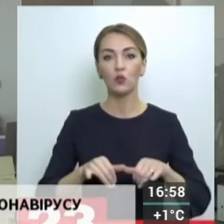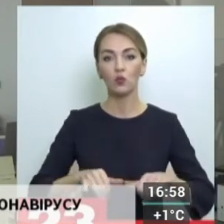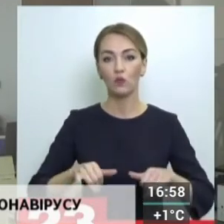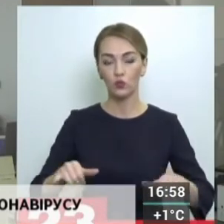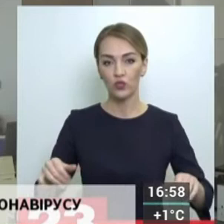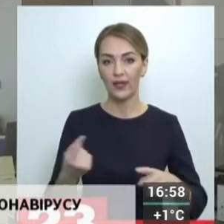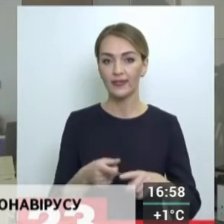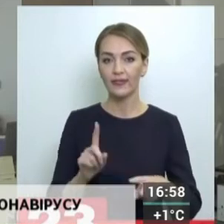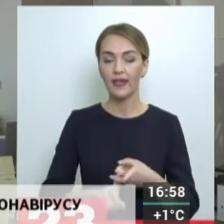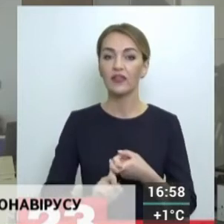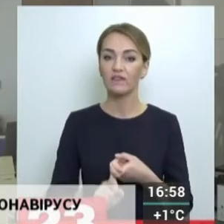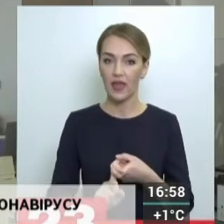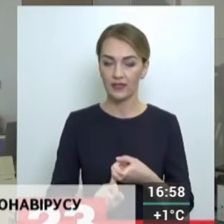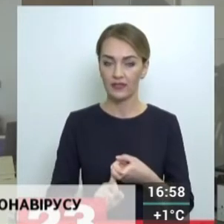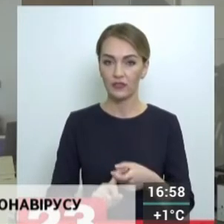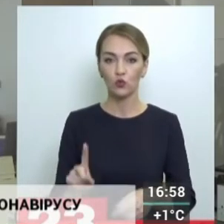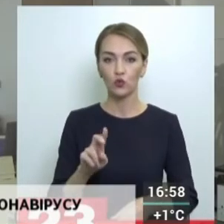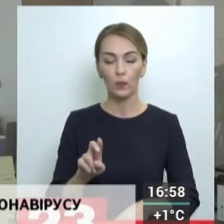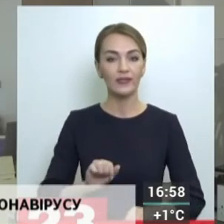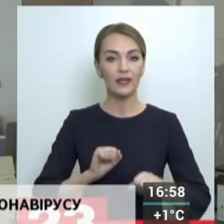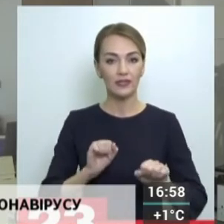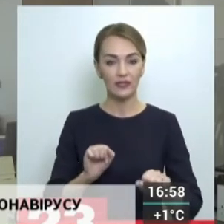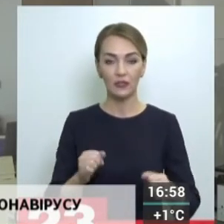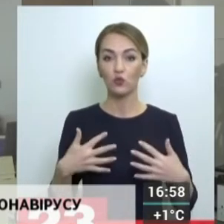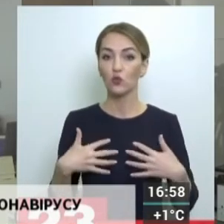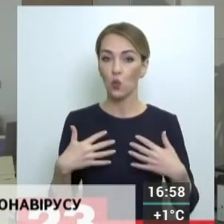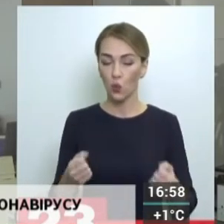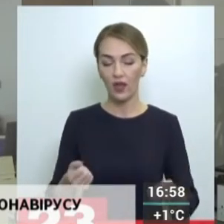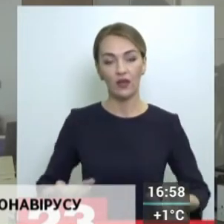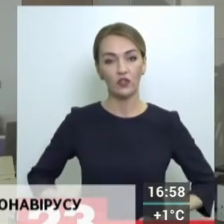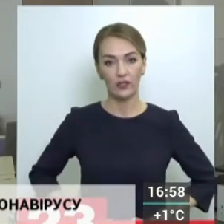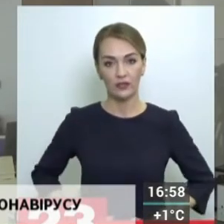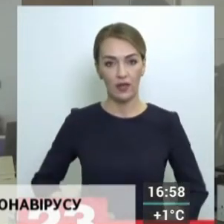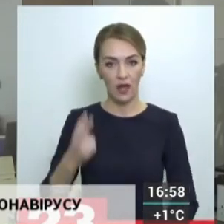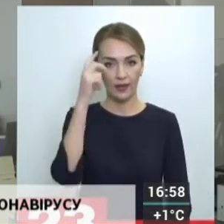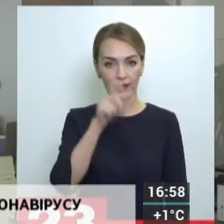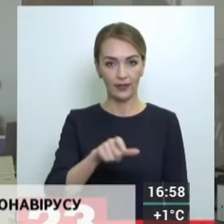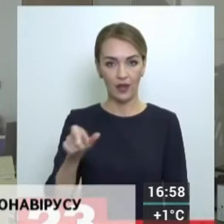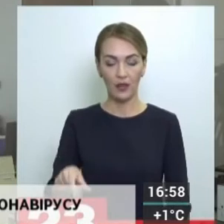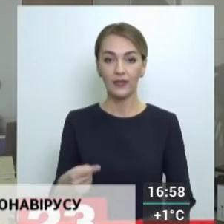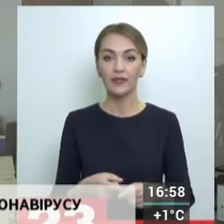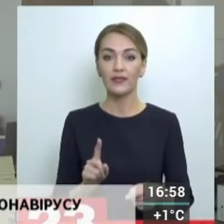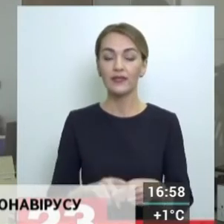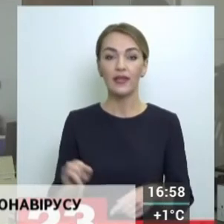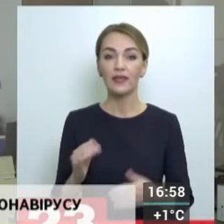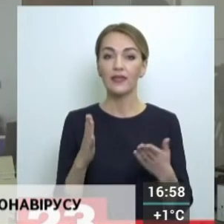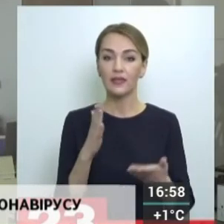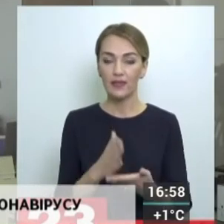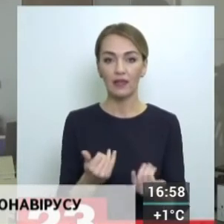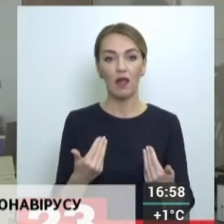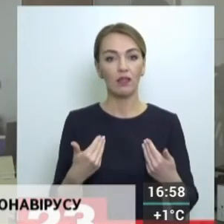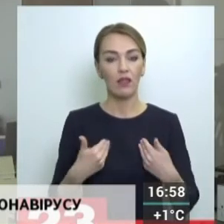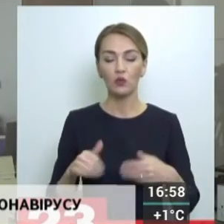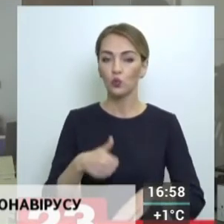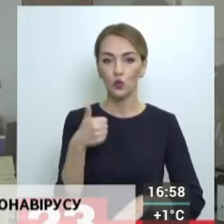цієї інфекції, щоб захистити здоров'я та життя киян. Це є для нас ключовим